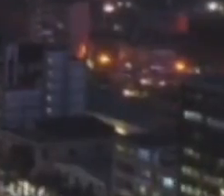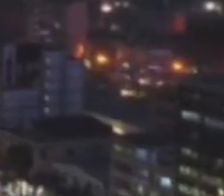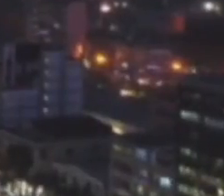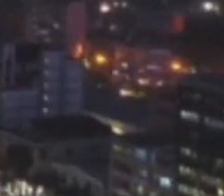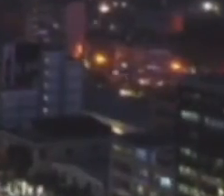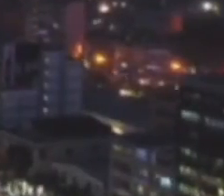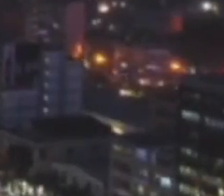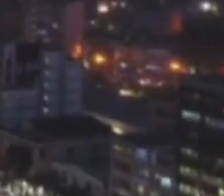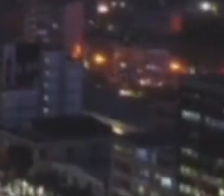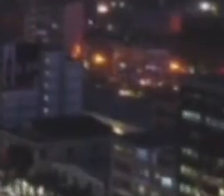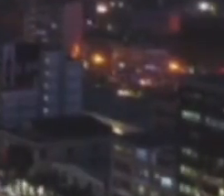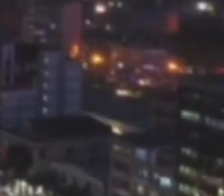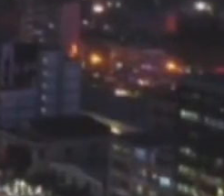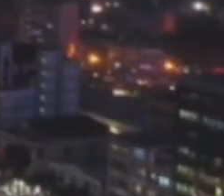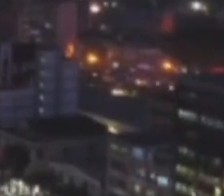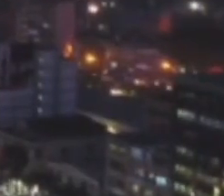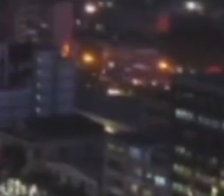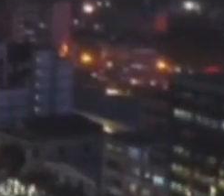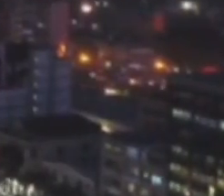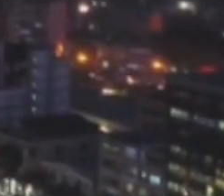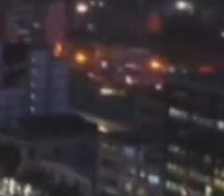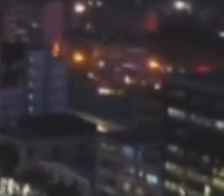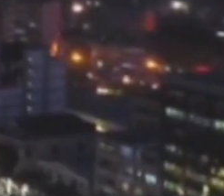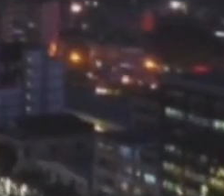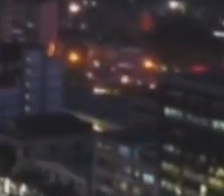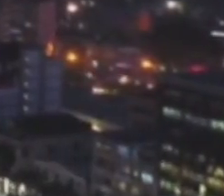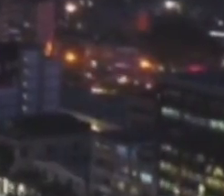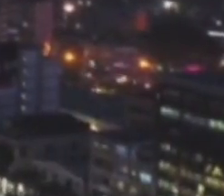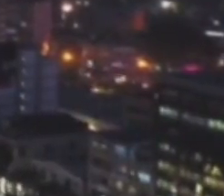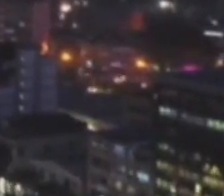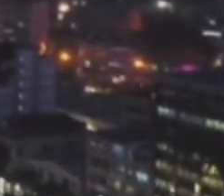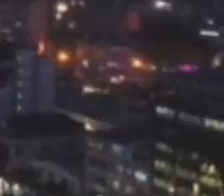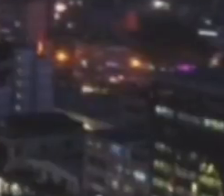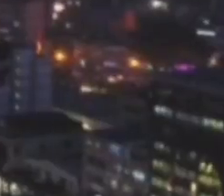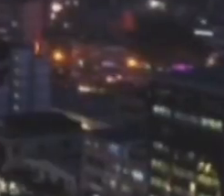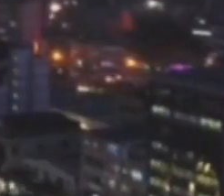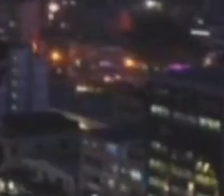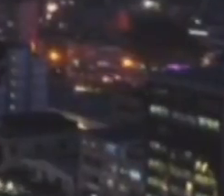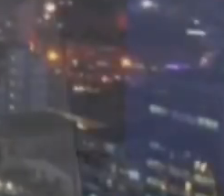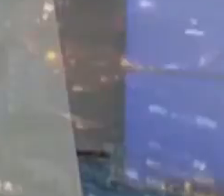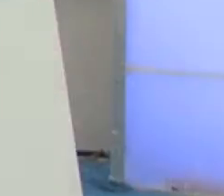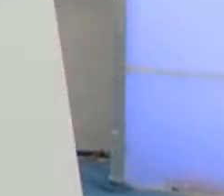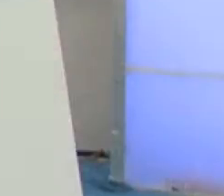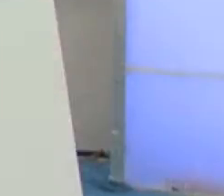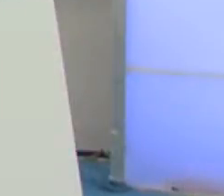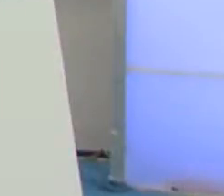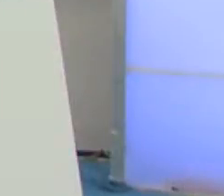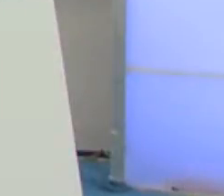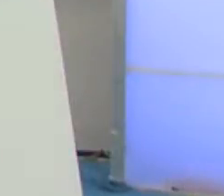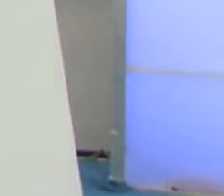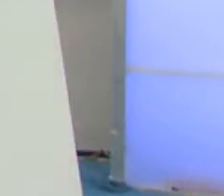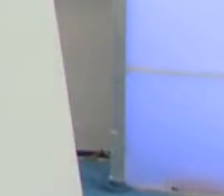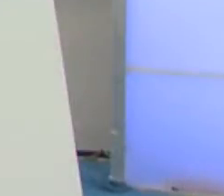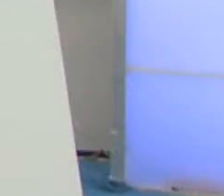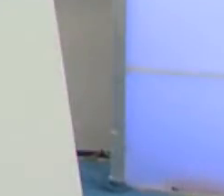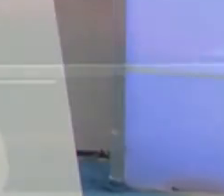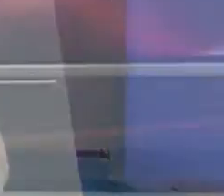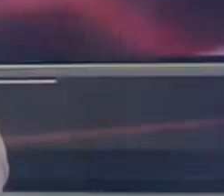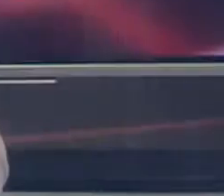Mbashara kutoka jumba la Nation. Hii ni NTV jioni na Daniel Mule.